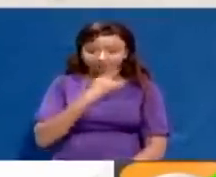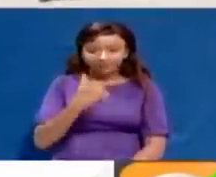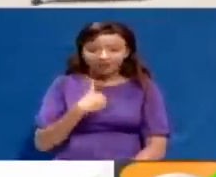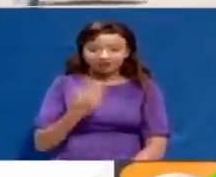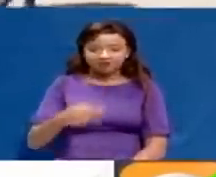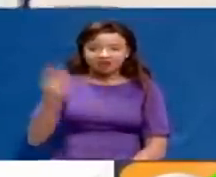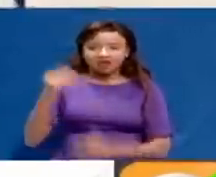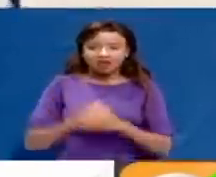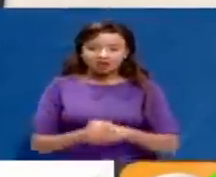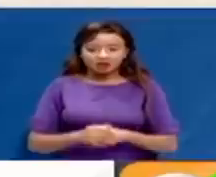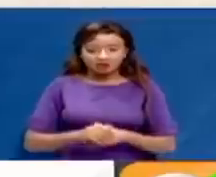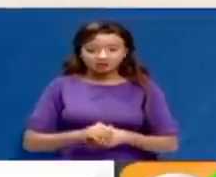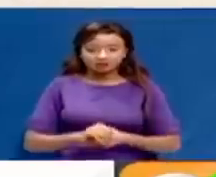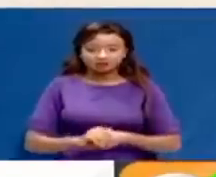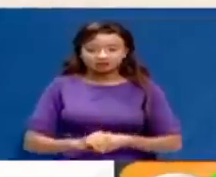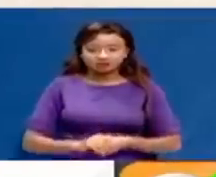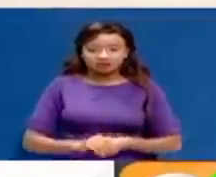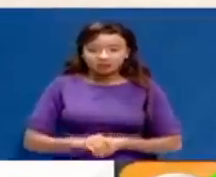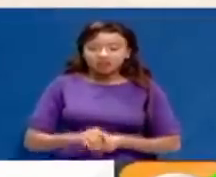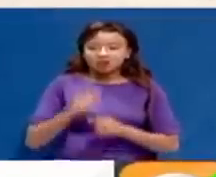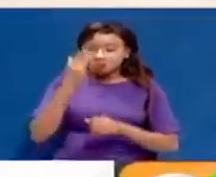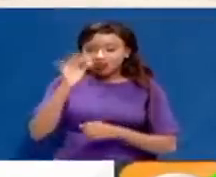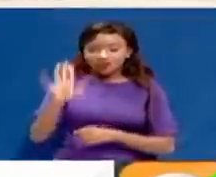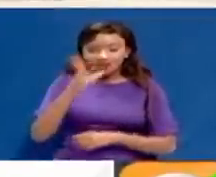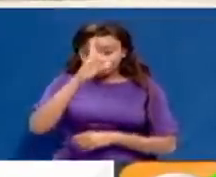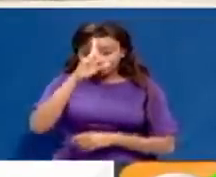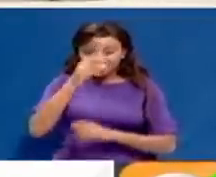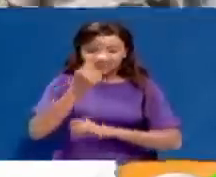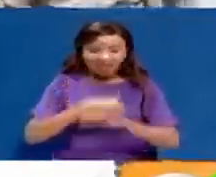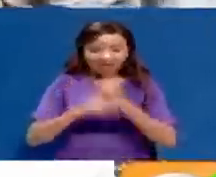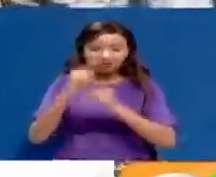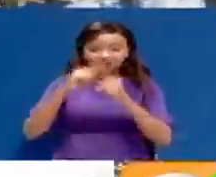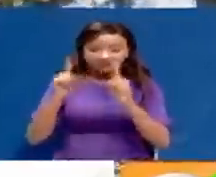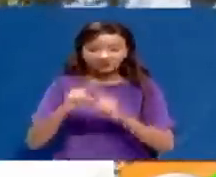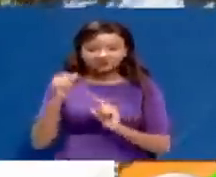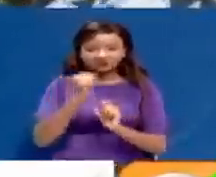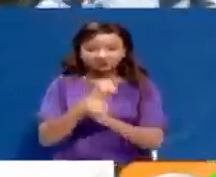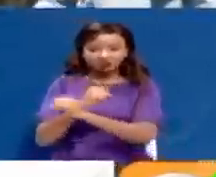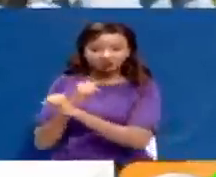polisi walioshika doria kuzuia juhudi zozote za kuzua rabsha.